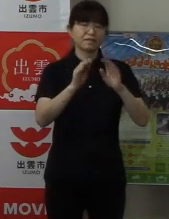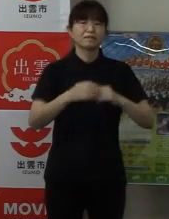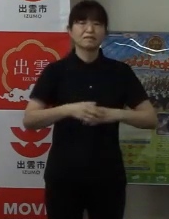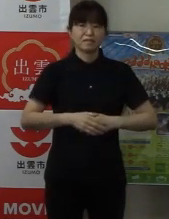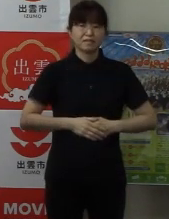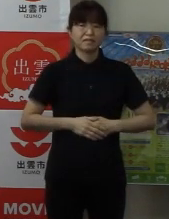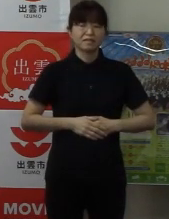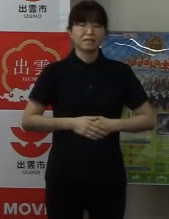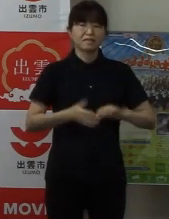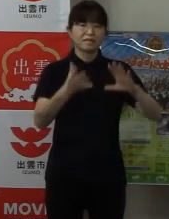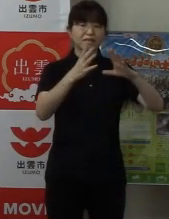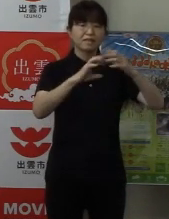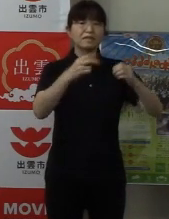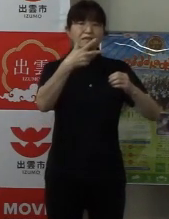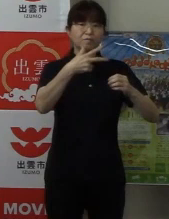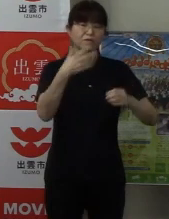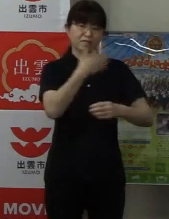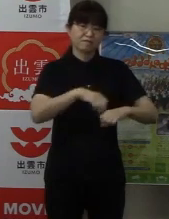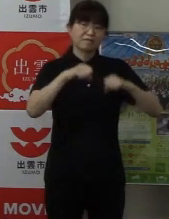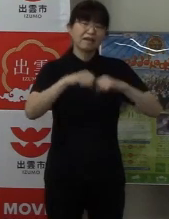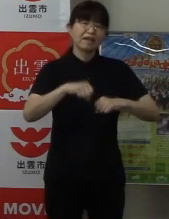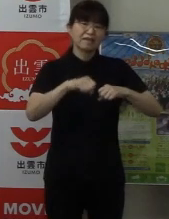ね、元気を与えるような